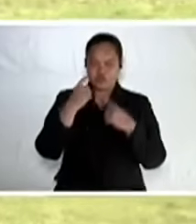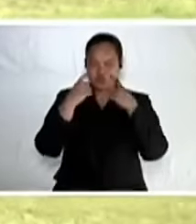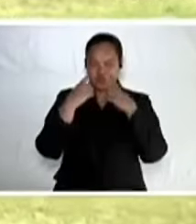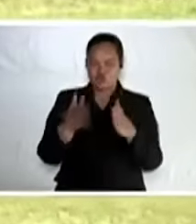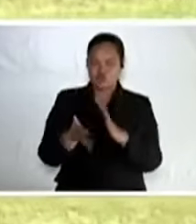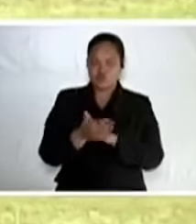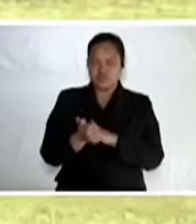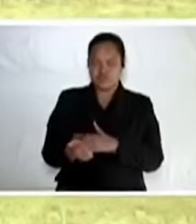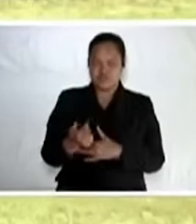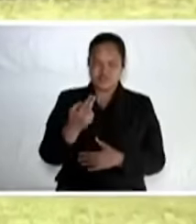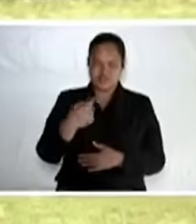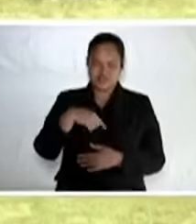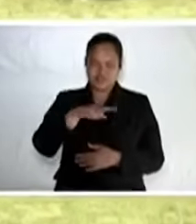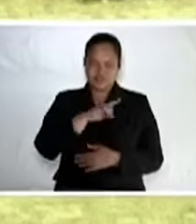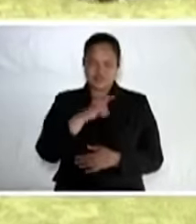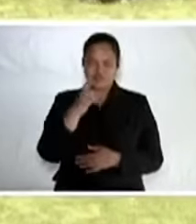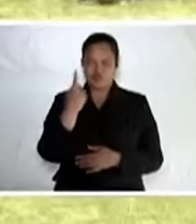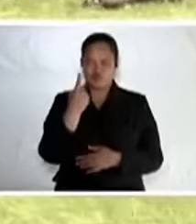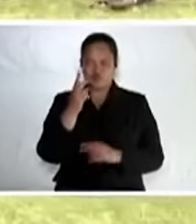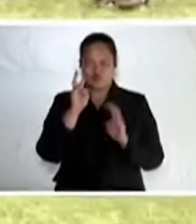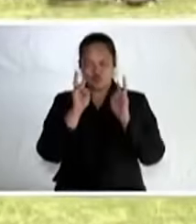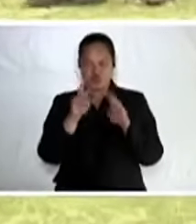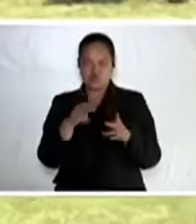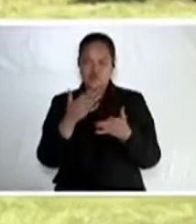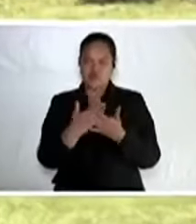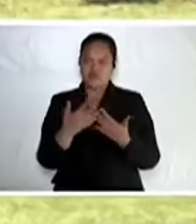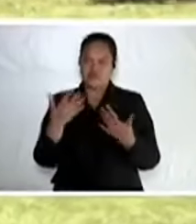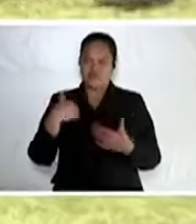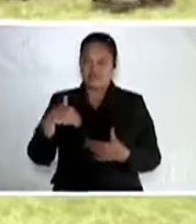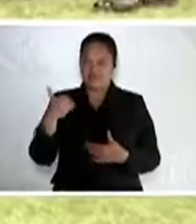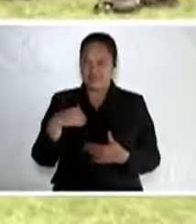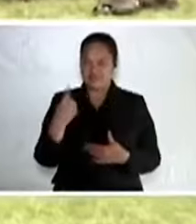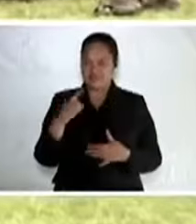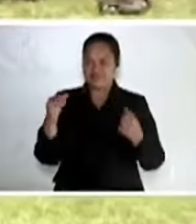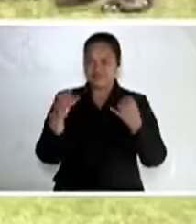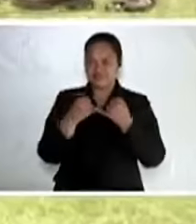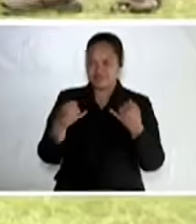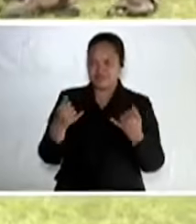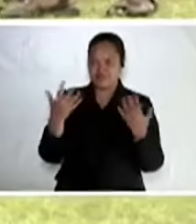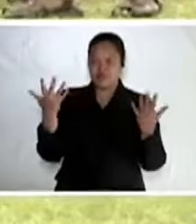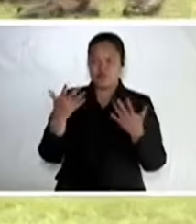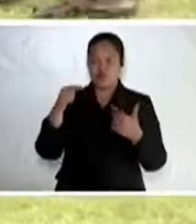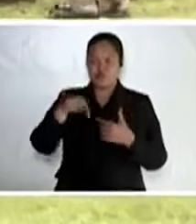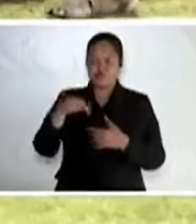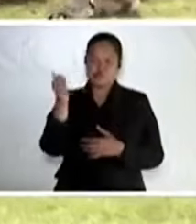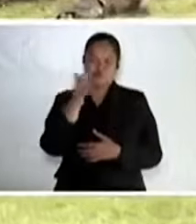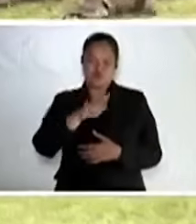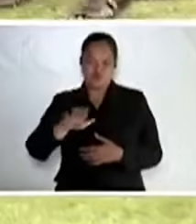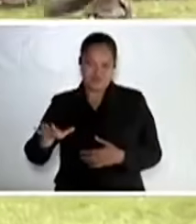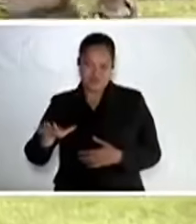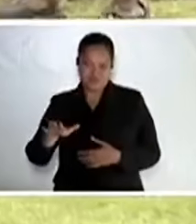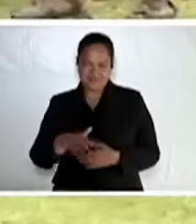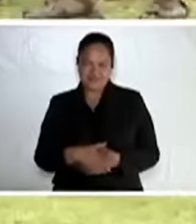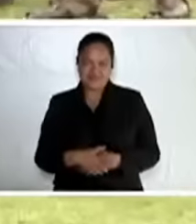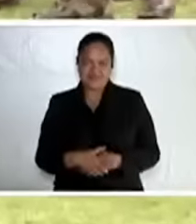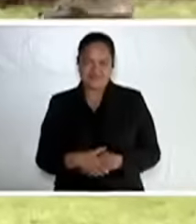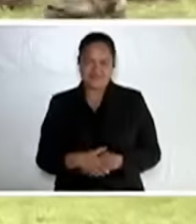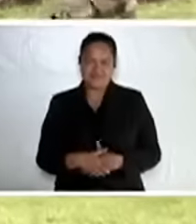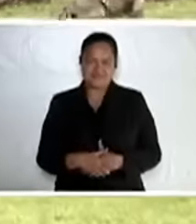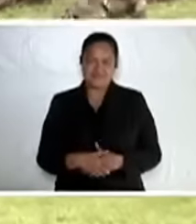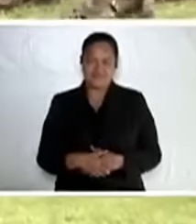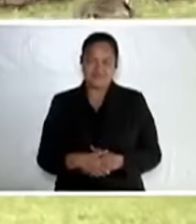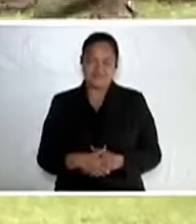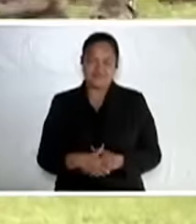bugi bugi tiko ve kenda na sar tu mai kaki na ve ki mame ne tingo ningo e na batini rara.